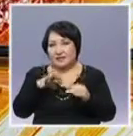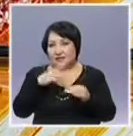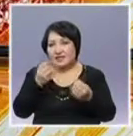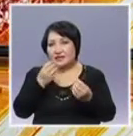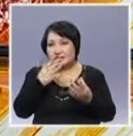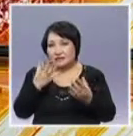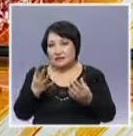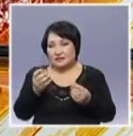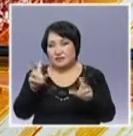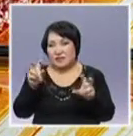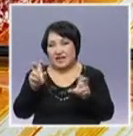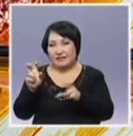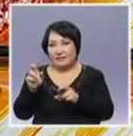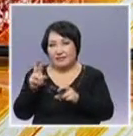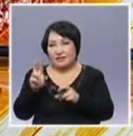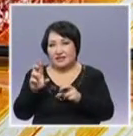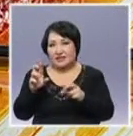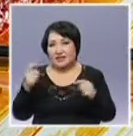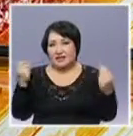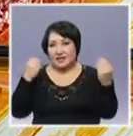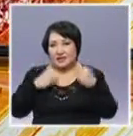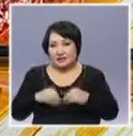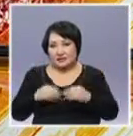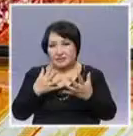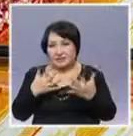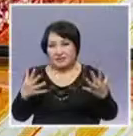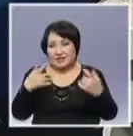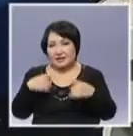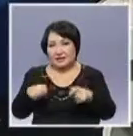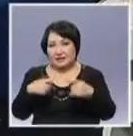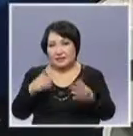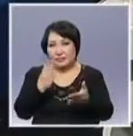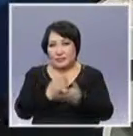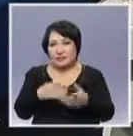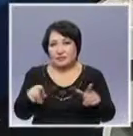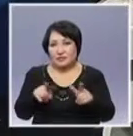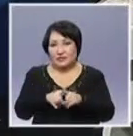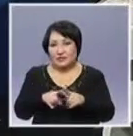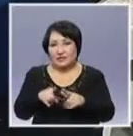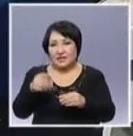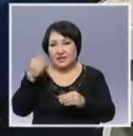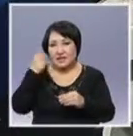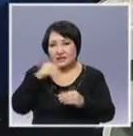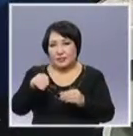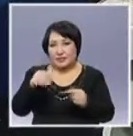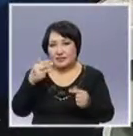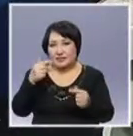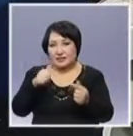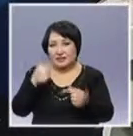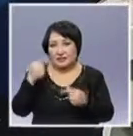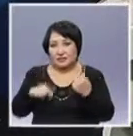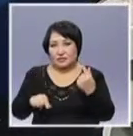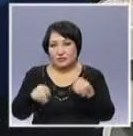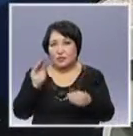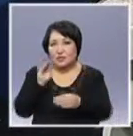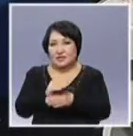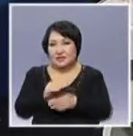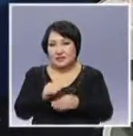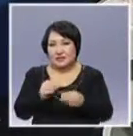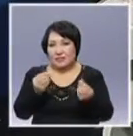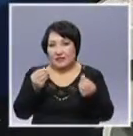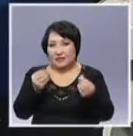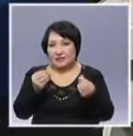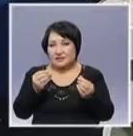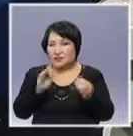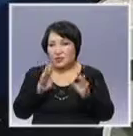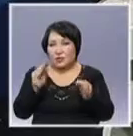бар. Енді... Демек, сапасына сай емес өздер бағасын... Жоқ, баға, сол енді қосқан бағасын толық